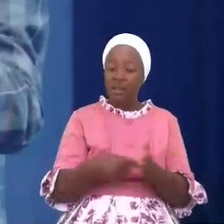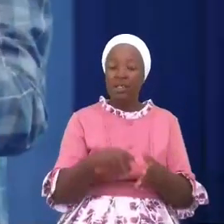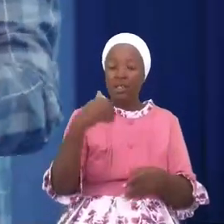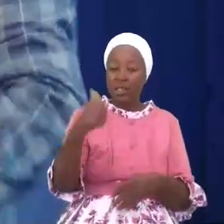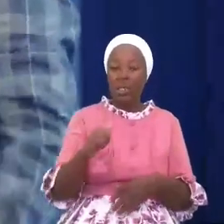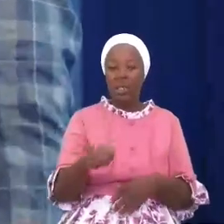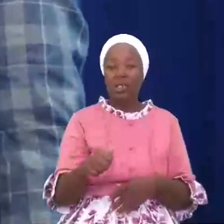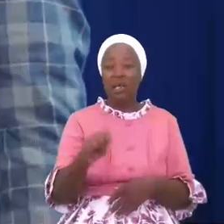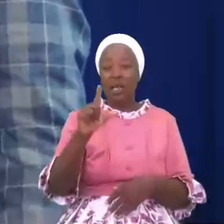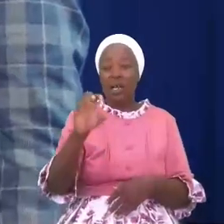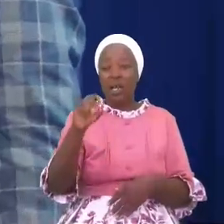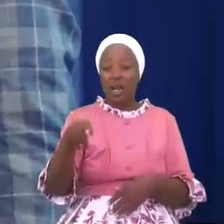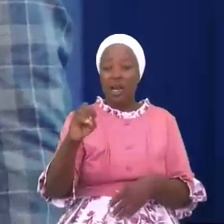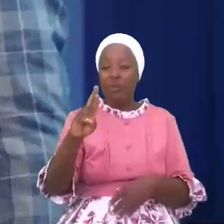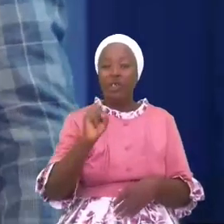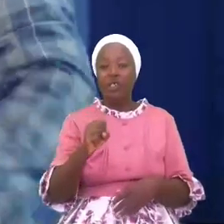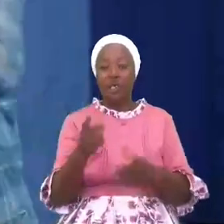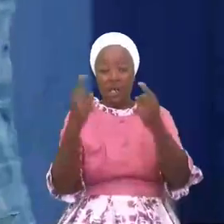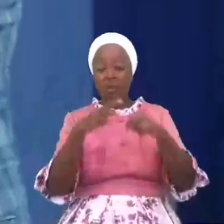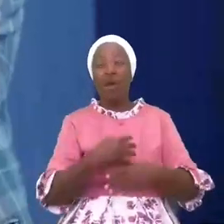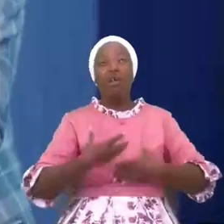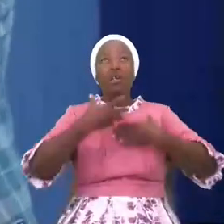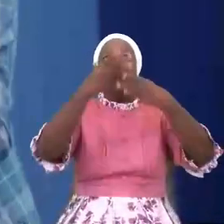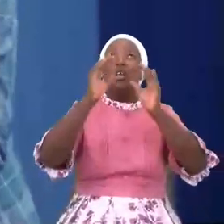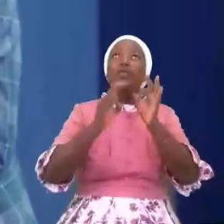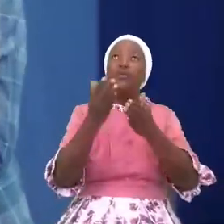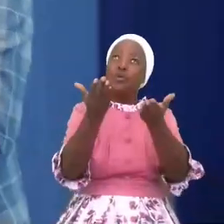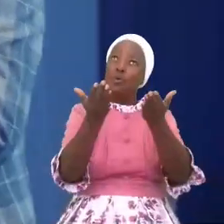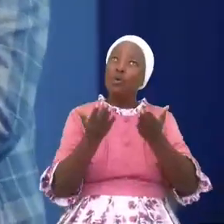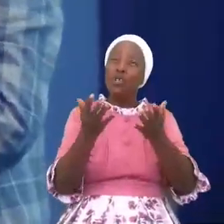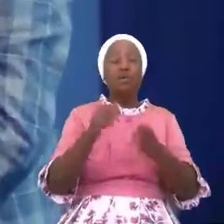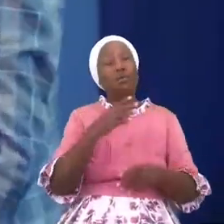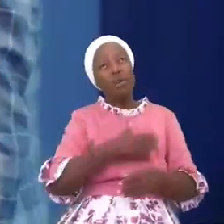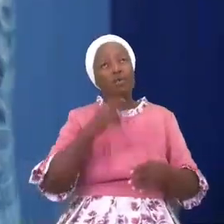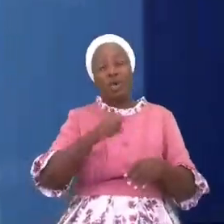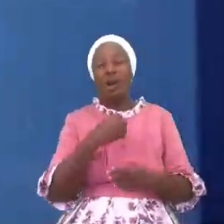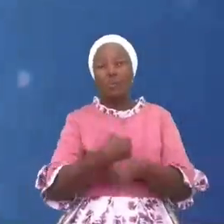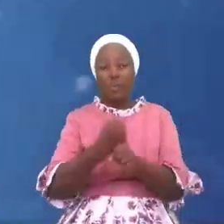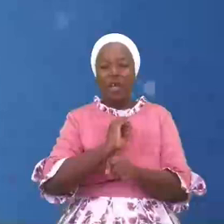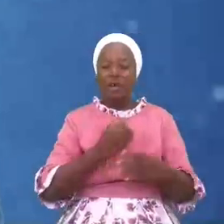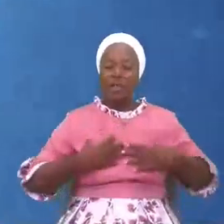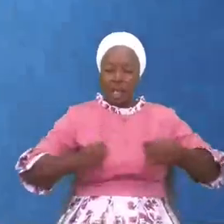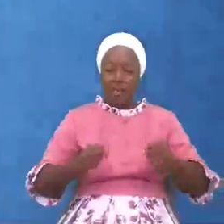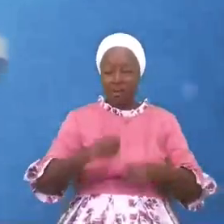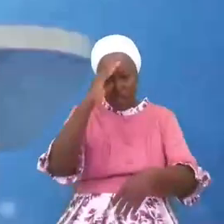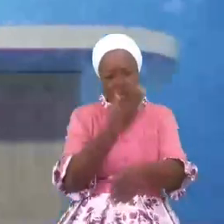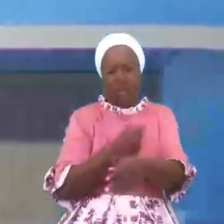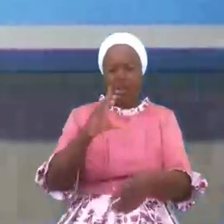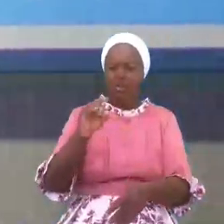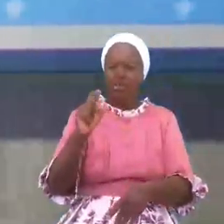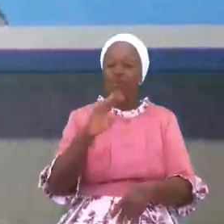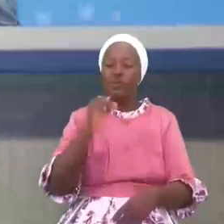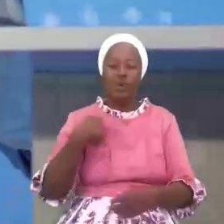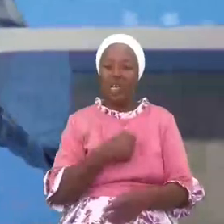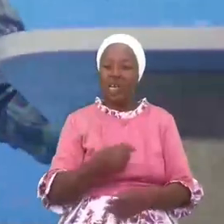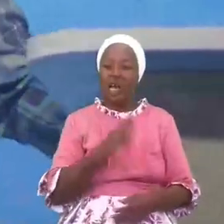crié et ils ont dit, « Oh, si tu le veux, tu peux nous rendre purs, fils de David, fils de Dieu, nous sommes des lépreux,